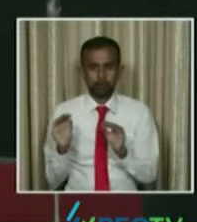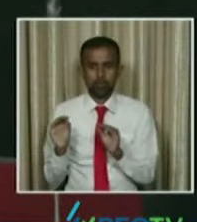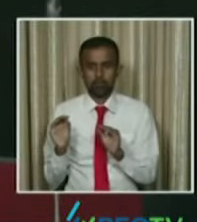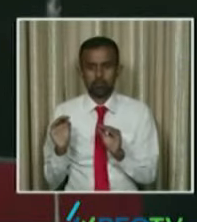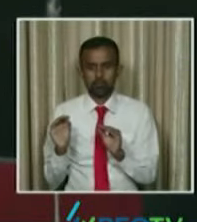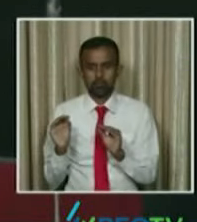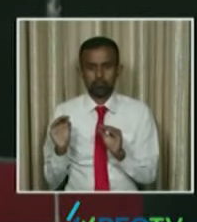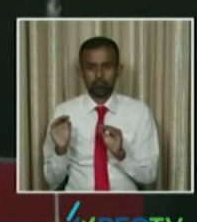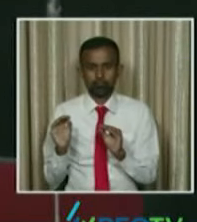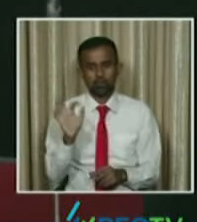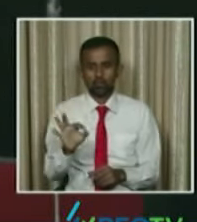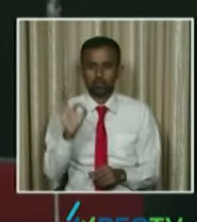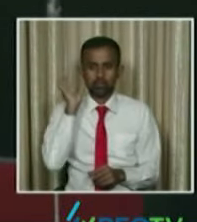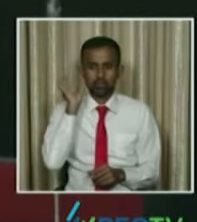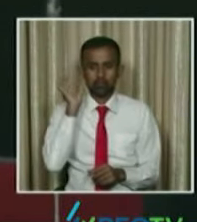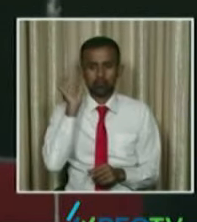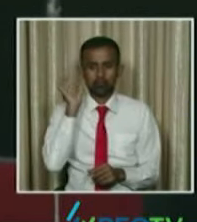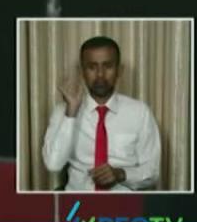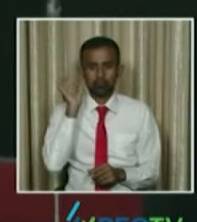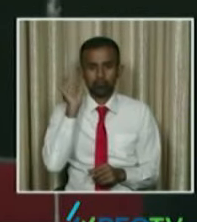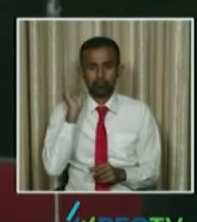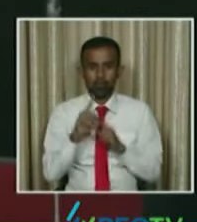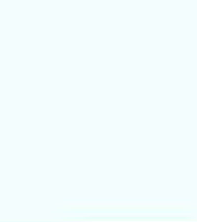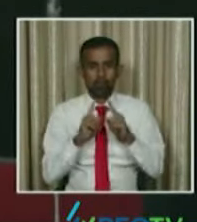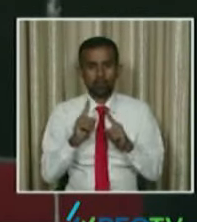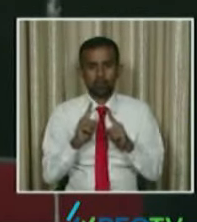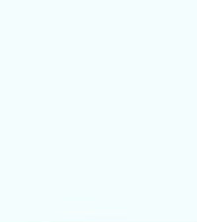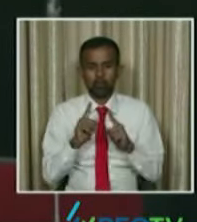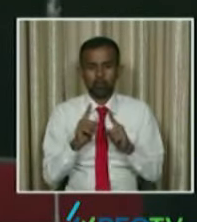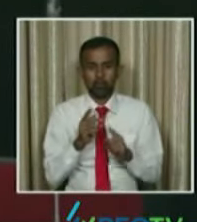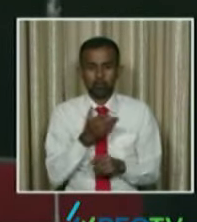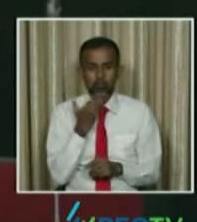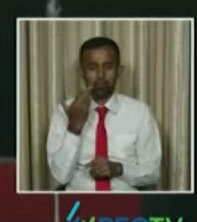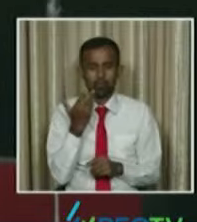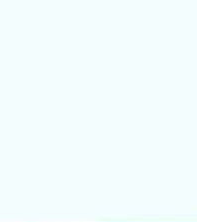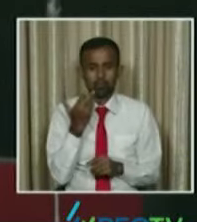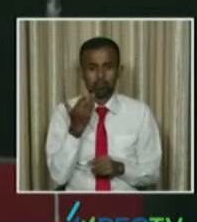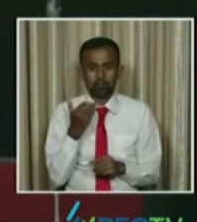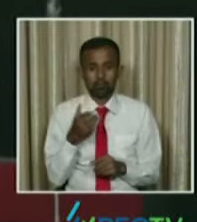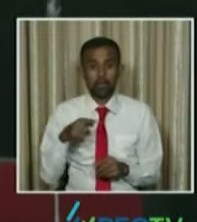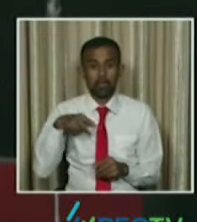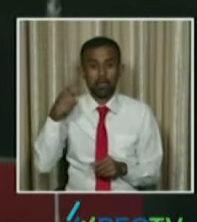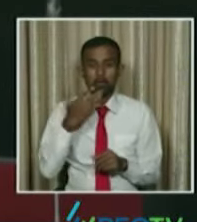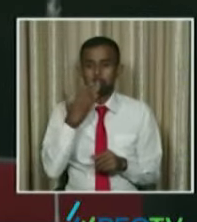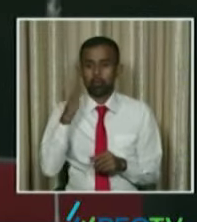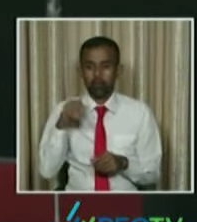එතකොට කවුරු හරි ජනවාරියෙන් තේරේ. එතකොට මේක සාකච්ඡා කරන අන්තික මේක දැන් මේක හෙට පාස්